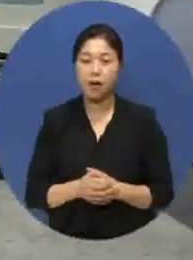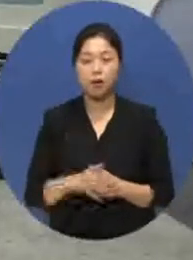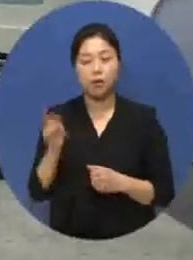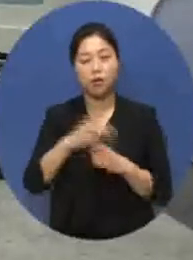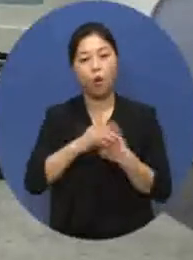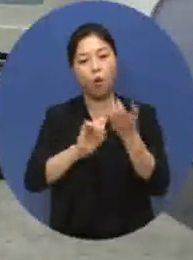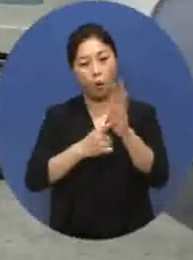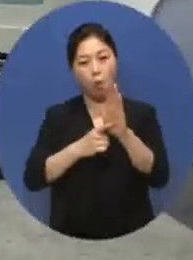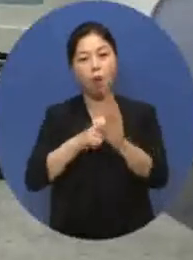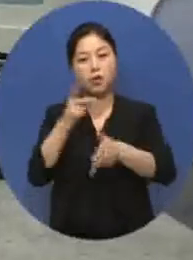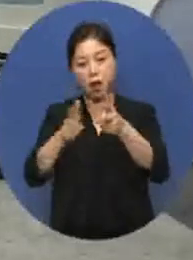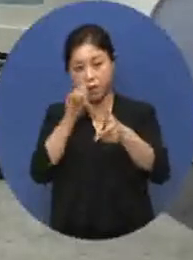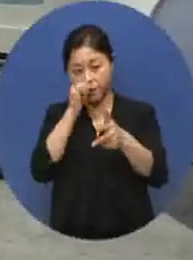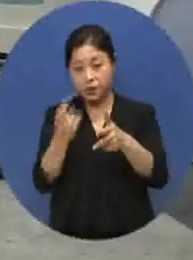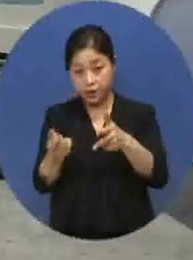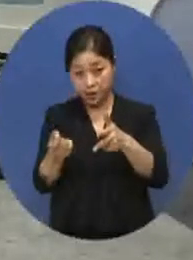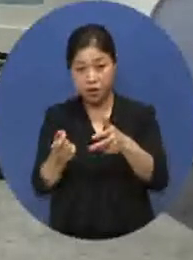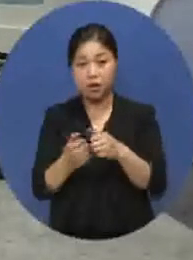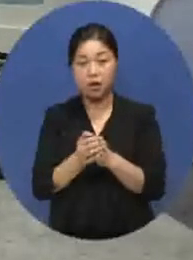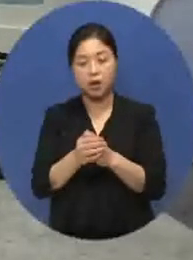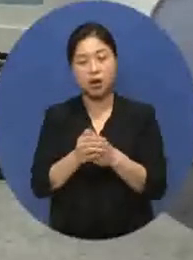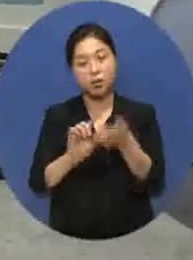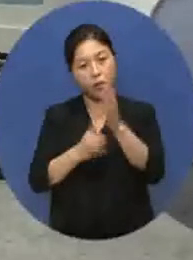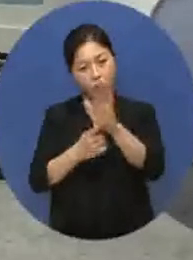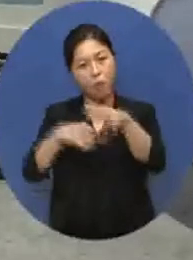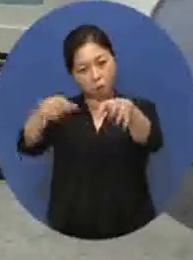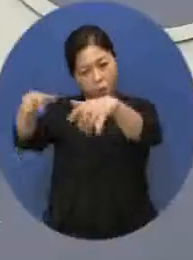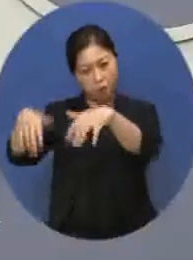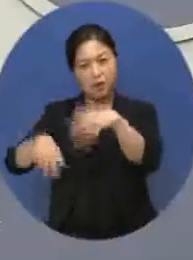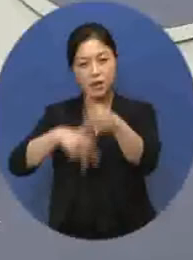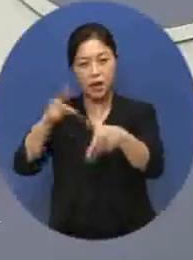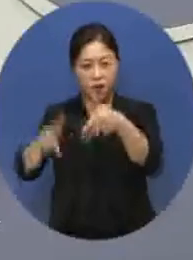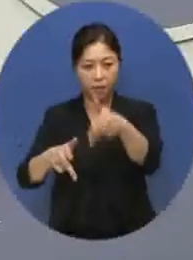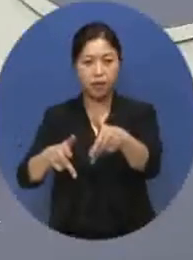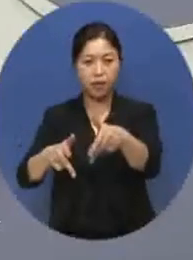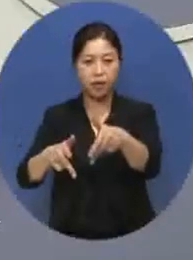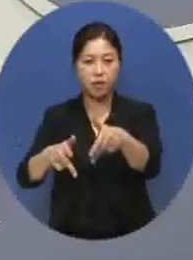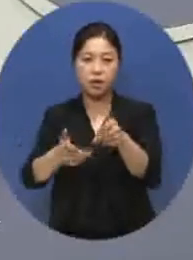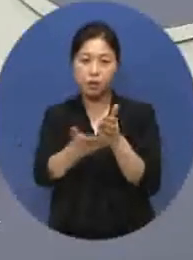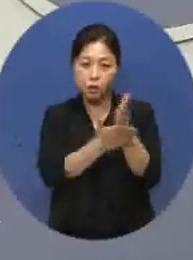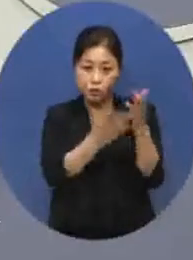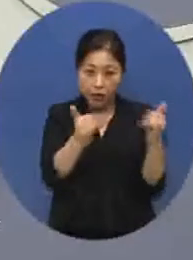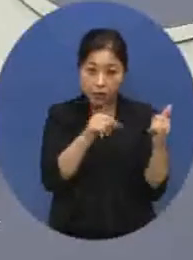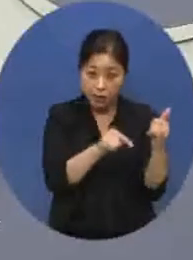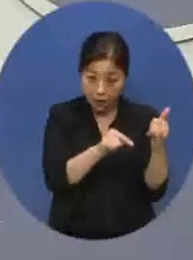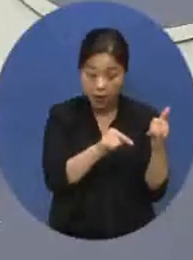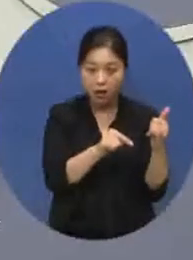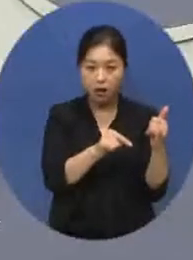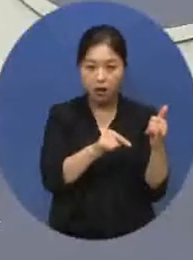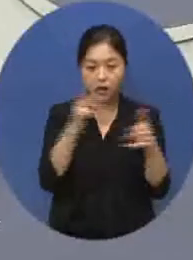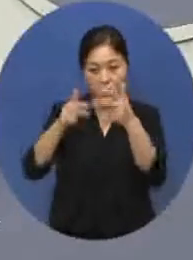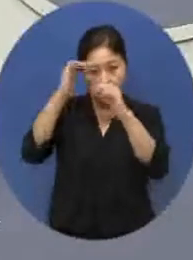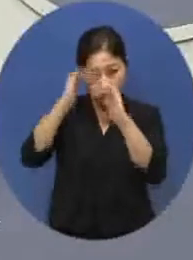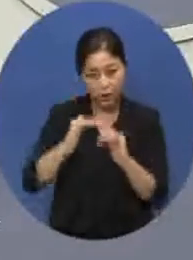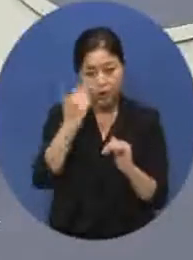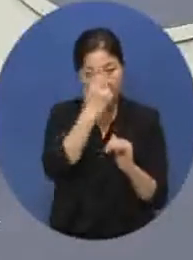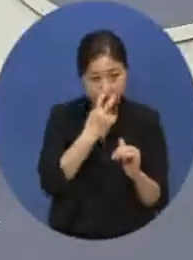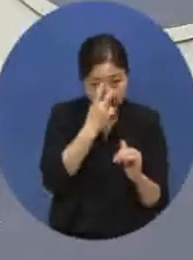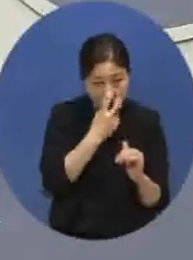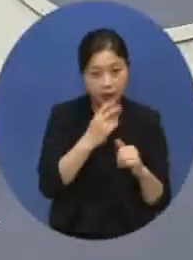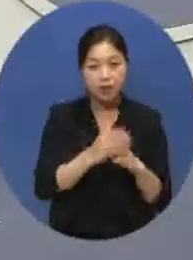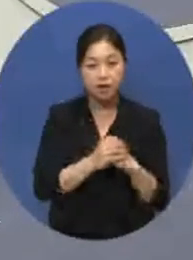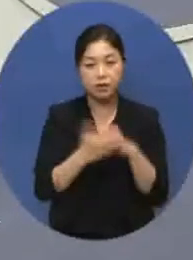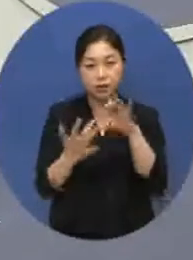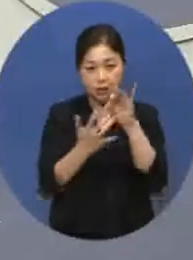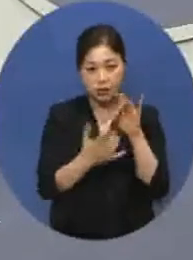하신다고 했는데. 공모 사업을 해가지고 공모를 해서 이제 전문가들이 심사를 하죠. 그래서 선정되면